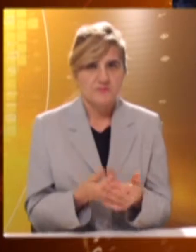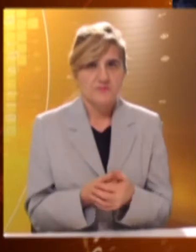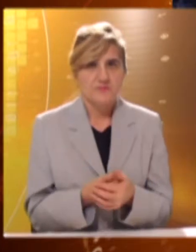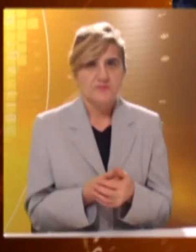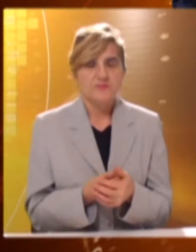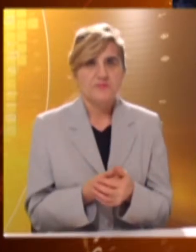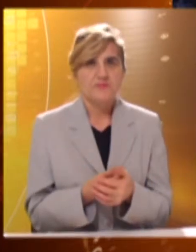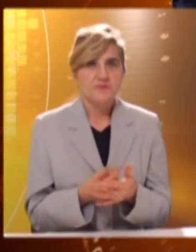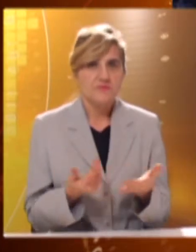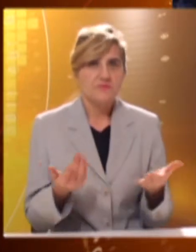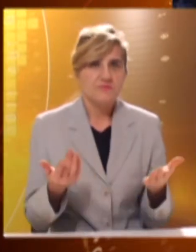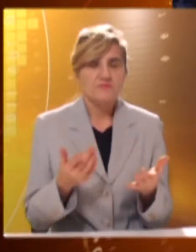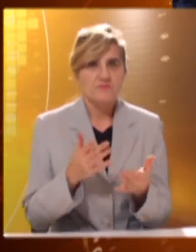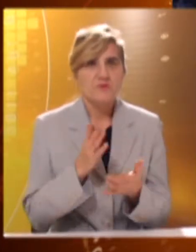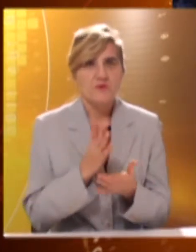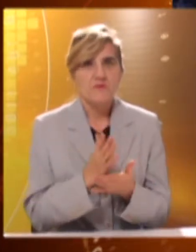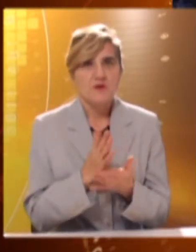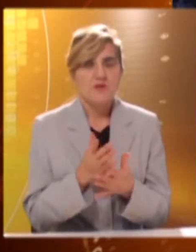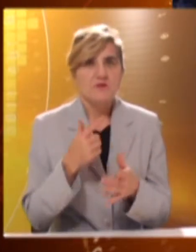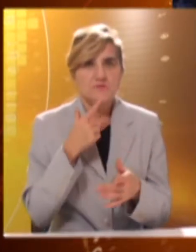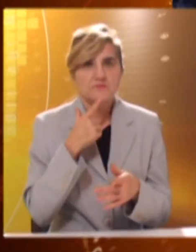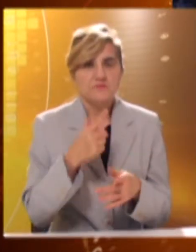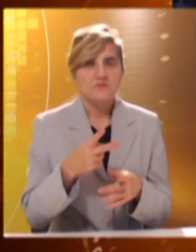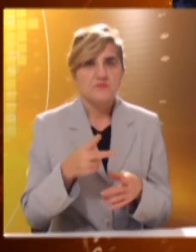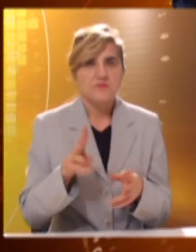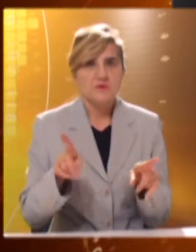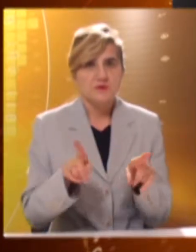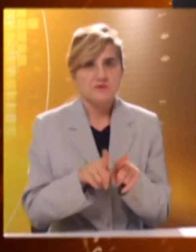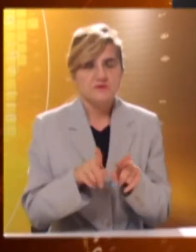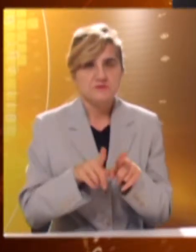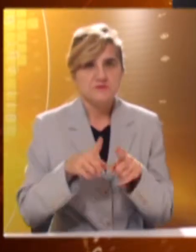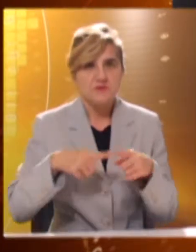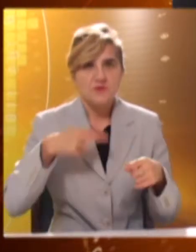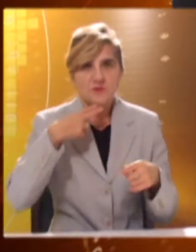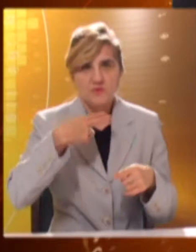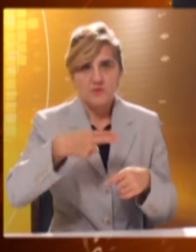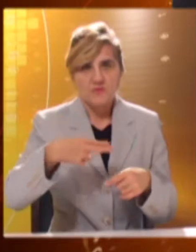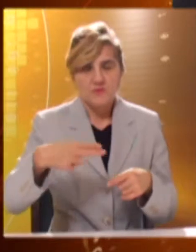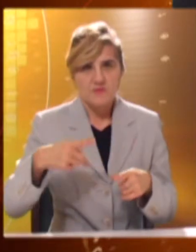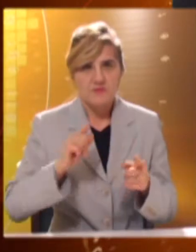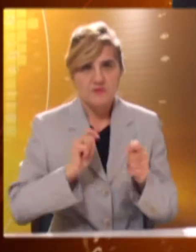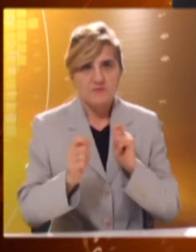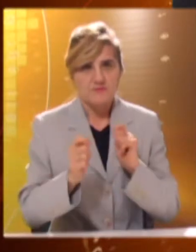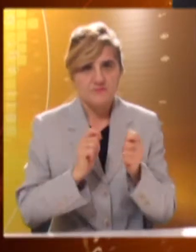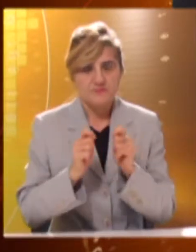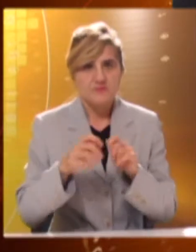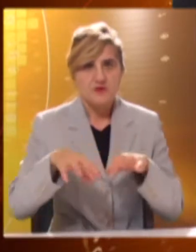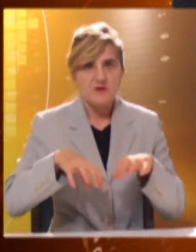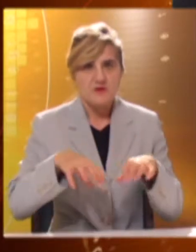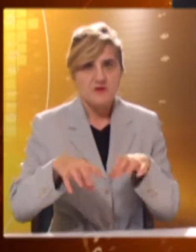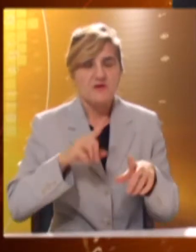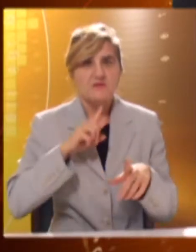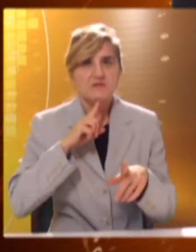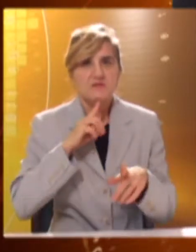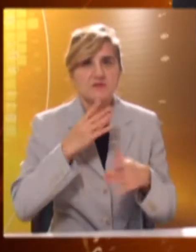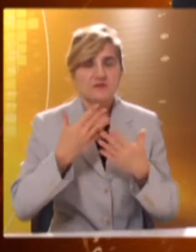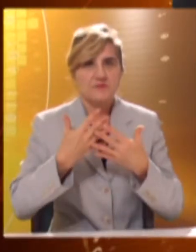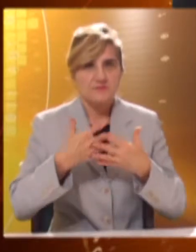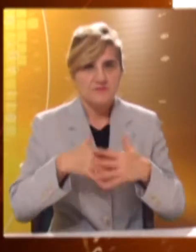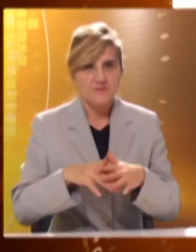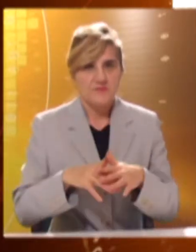nezvanično govori se o nekoj cifri do 50 spora. Iako se kolektivnim ugovorom koji su potpisani za javna preduzeća predviđa